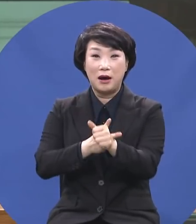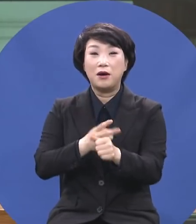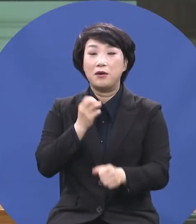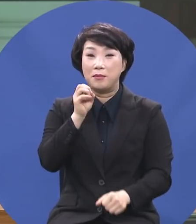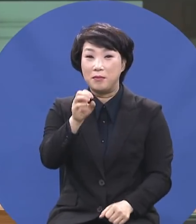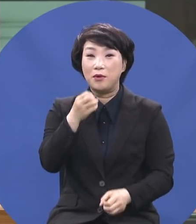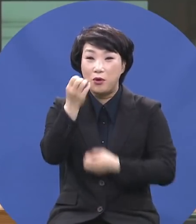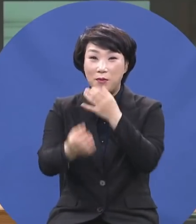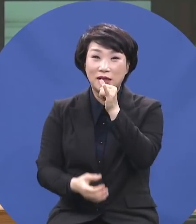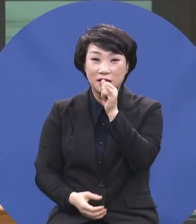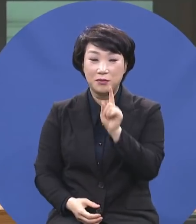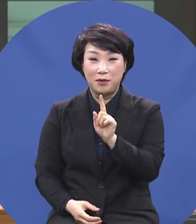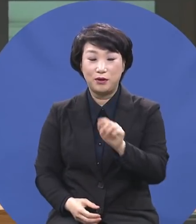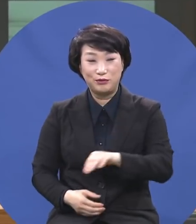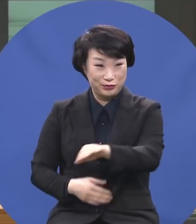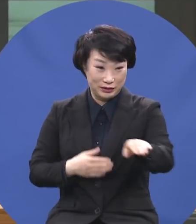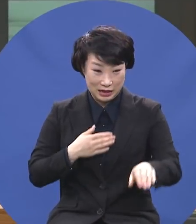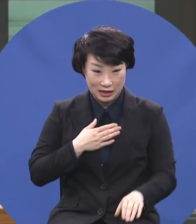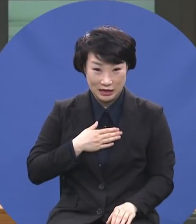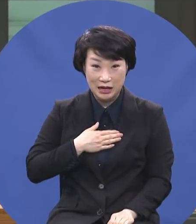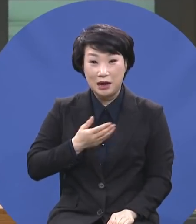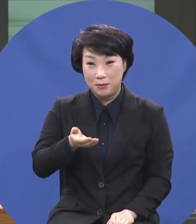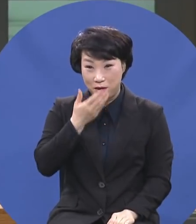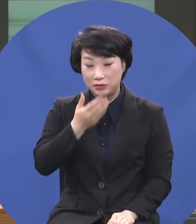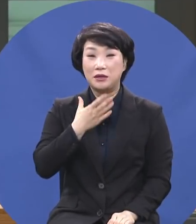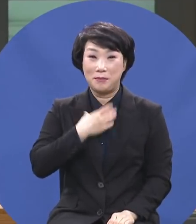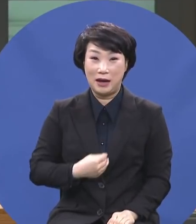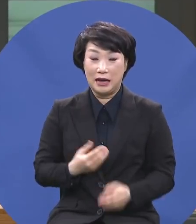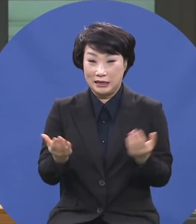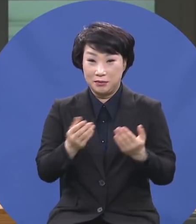뭐라고 말했느냐? 우리가 먹든지 마시든지